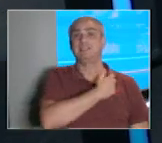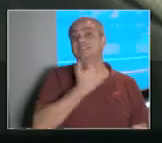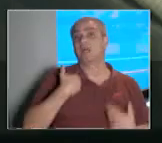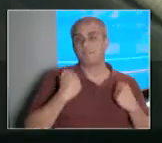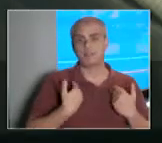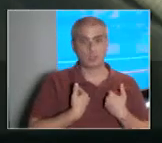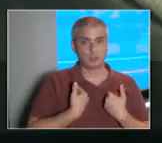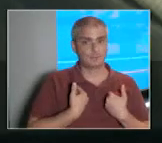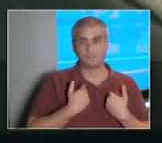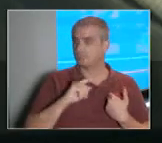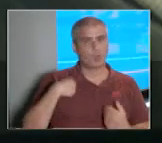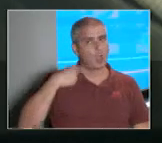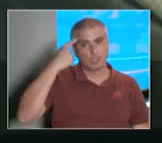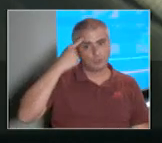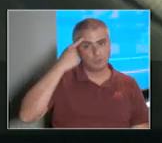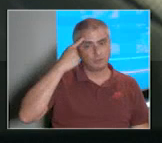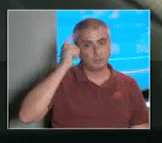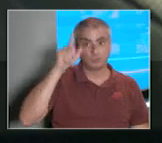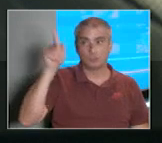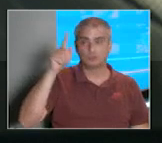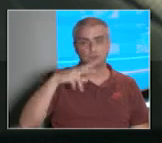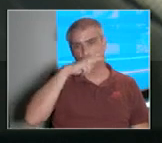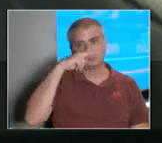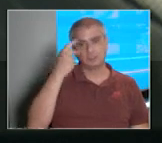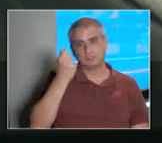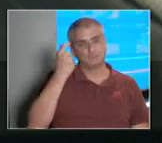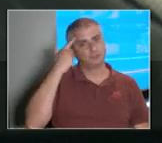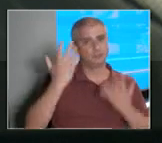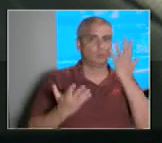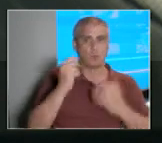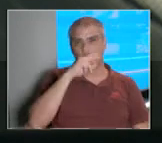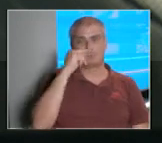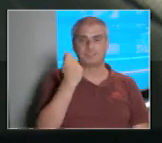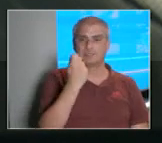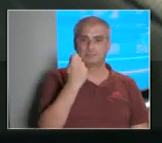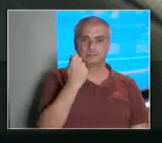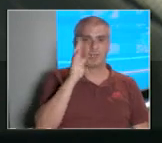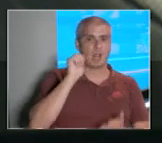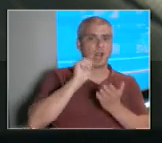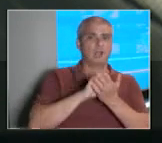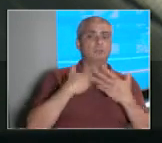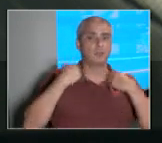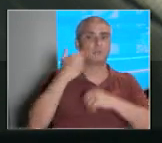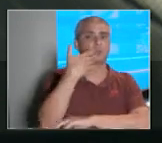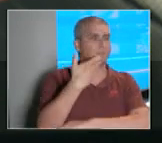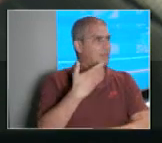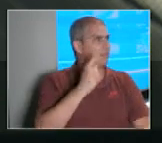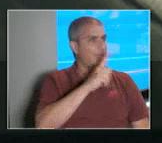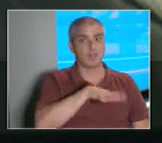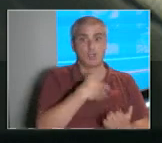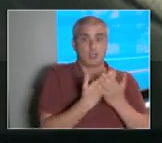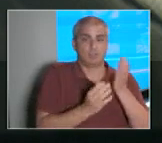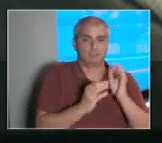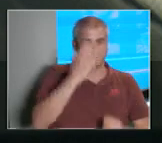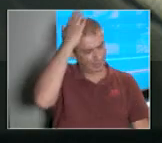ביטחון, לרגע לא עליתי על הדעת שיש פה עניין של בצע כסף ושיקולי בצע כסף, אפילו על חשבון ביטחון. אבל מנדלבליט, האיש